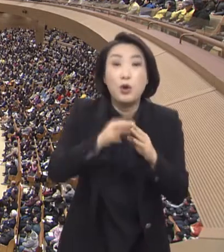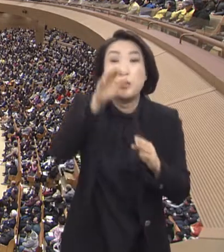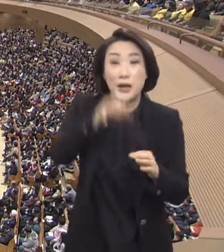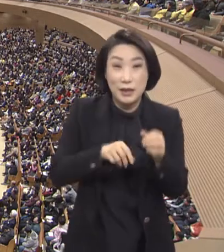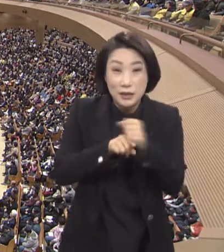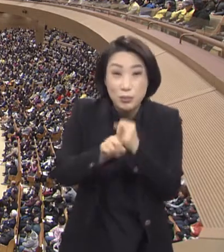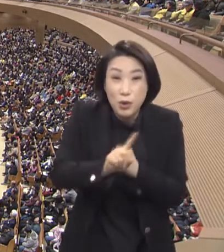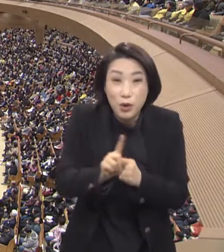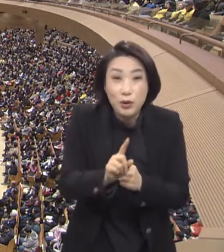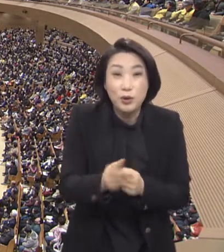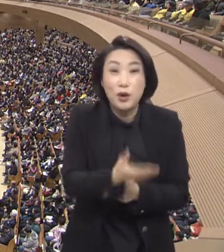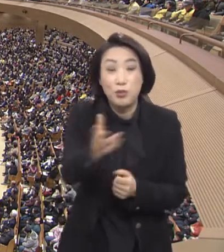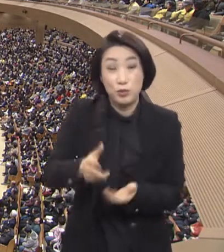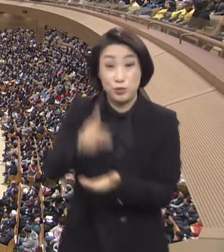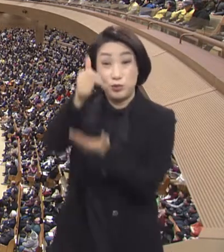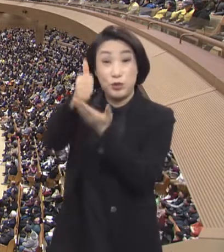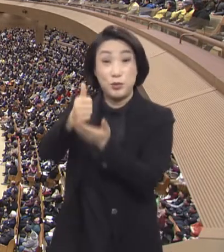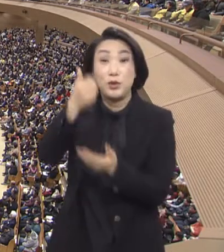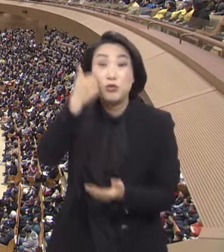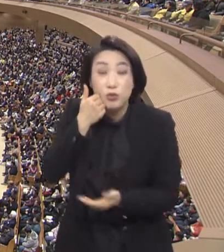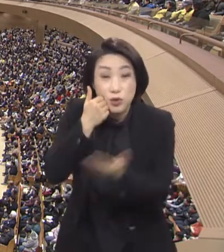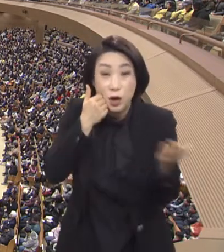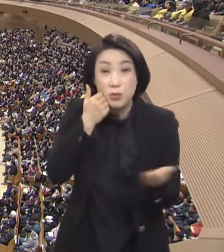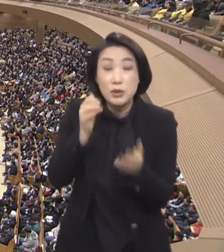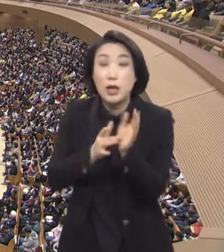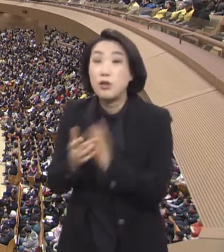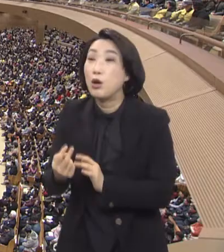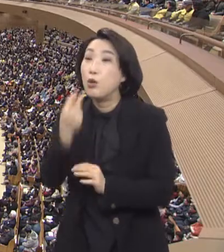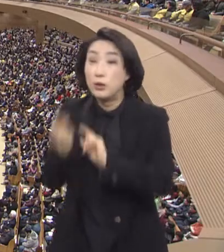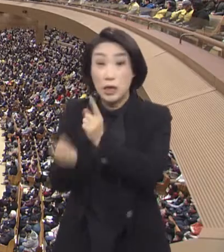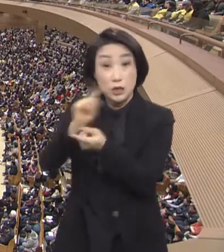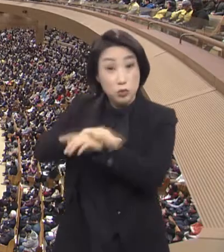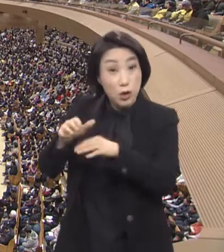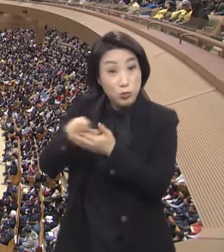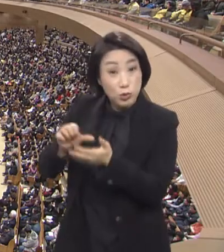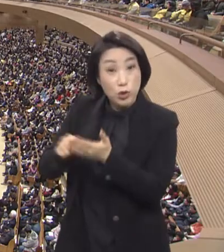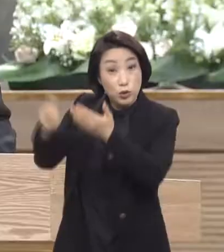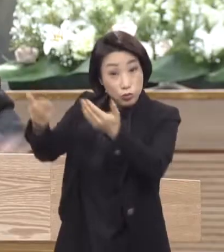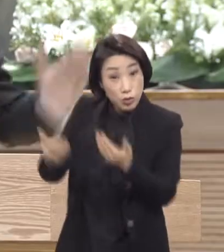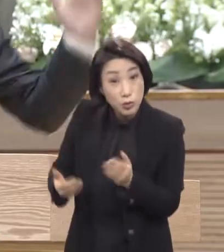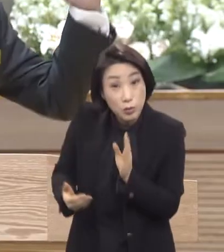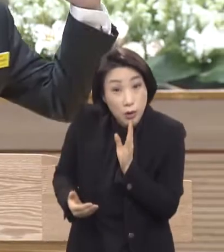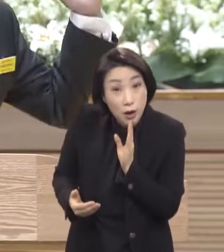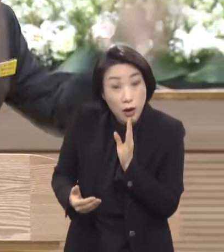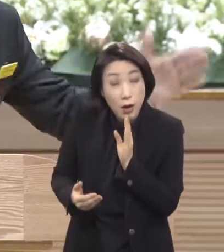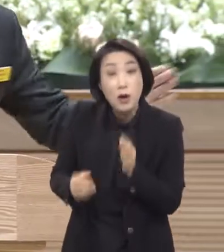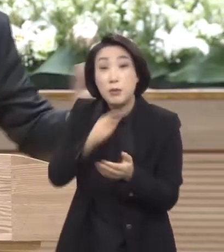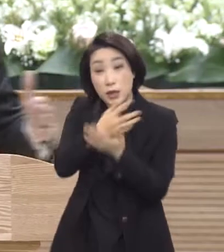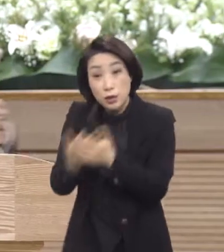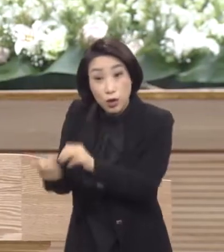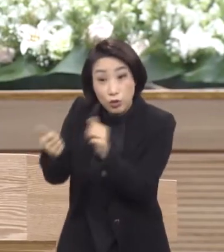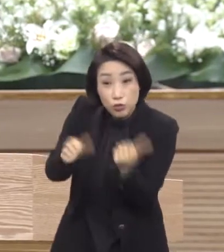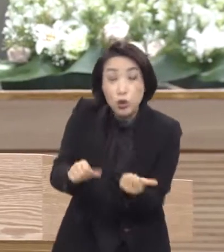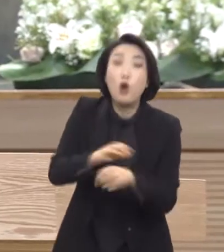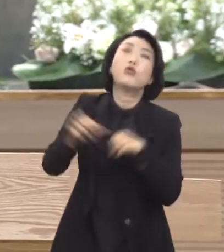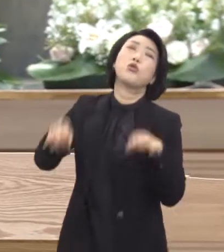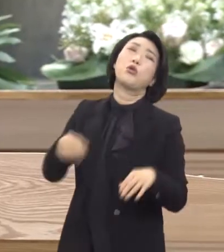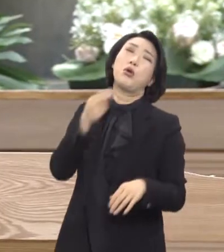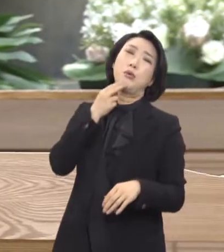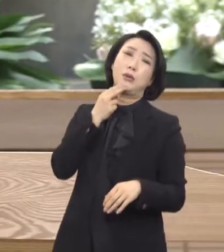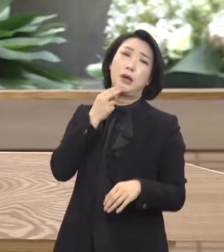뭐요? 주님 자체가 자기 목숨을 대속물로 주기까지 쏟은 피가 헛되지